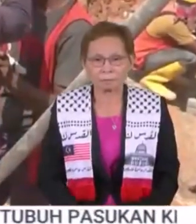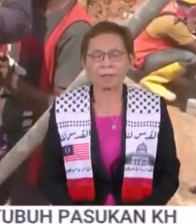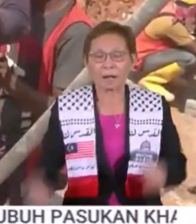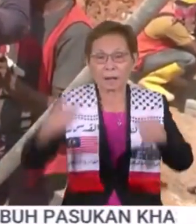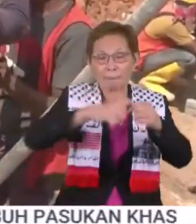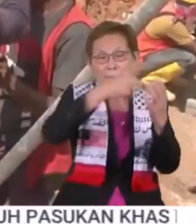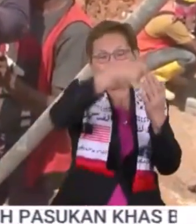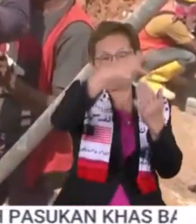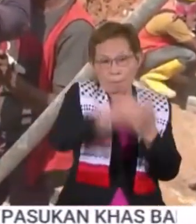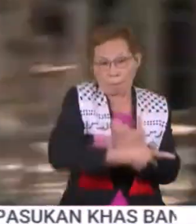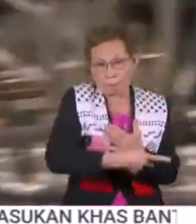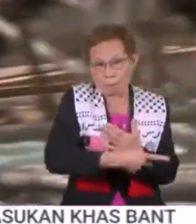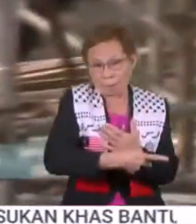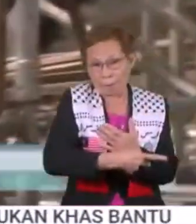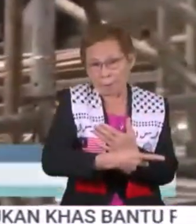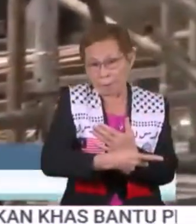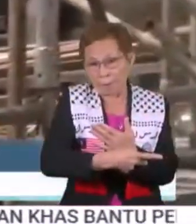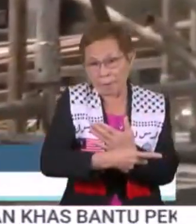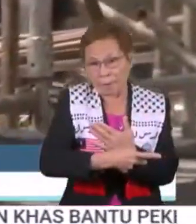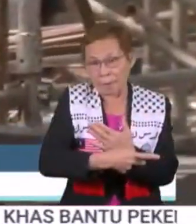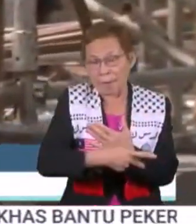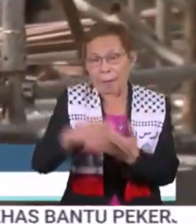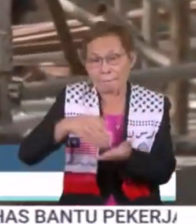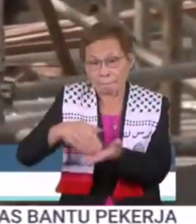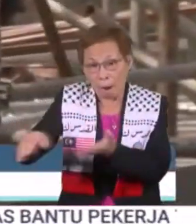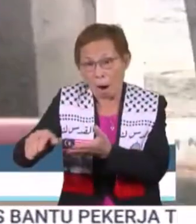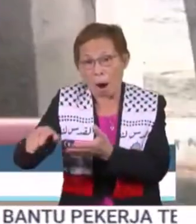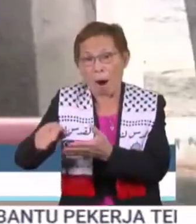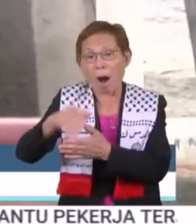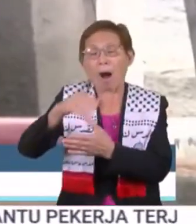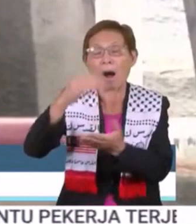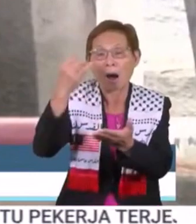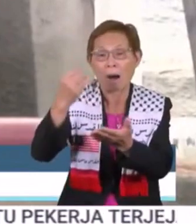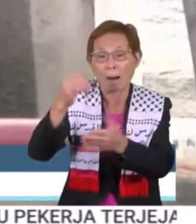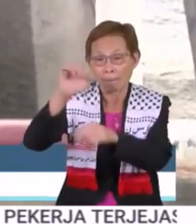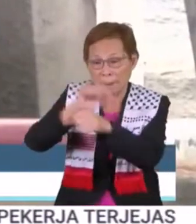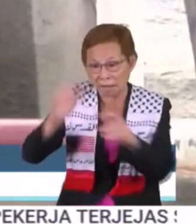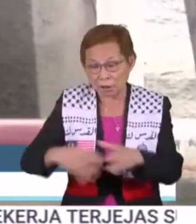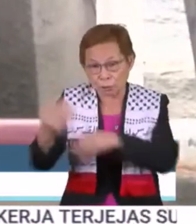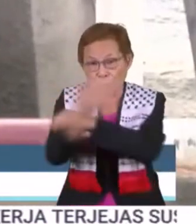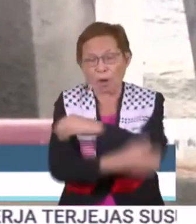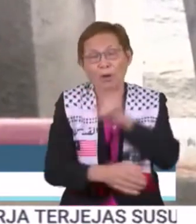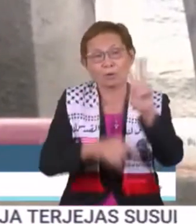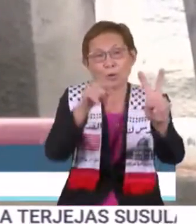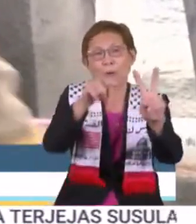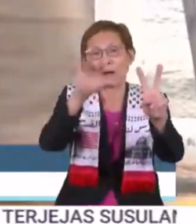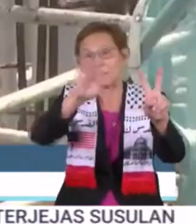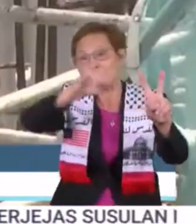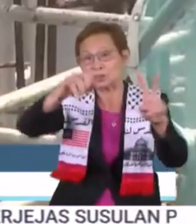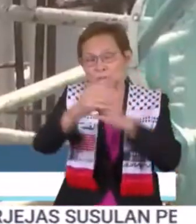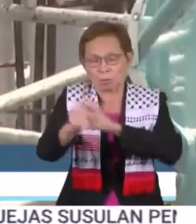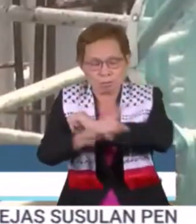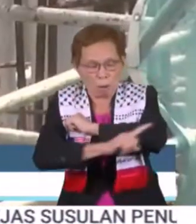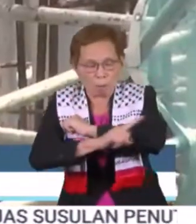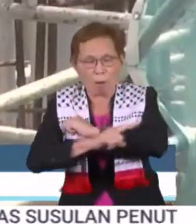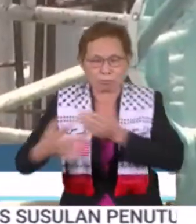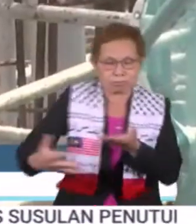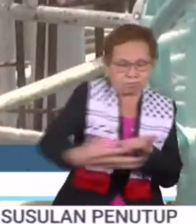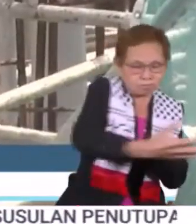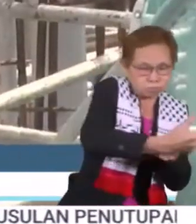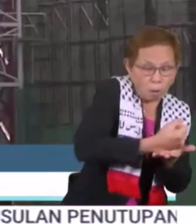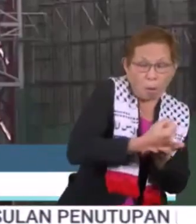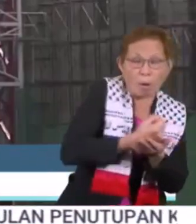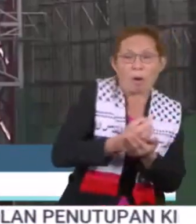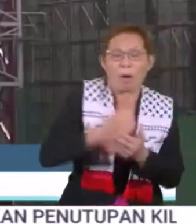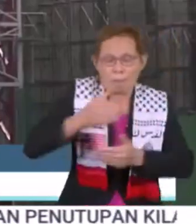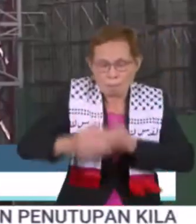mengenai program repatriasi migran Datuk Saifuddin berkata sebanyak r.9 juta kompaun berjaya dikutip